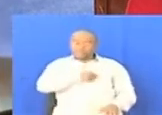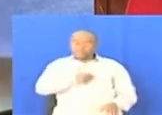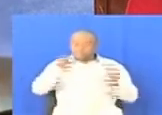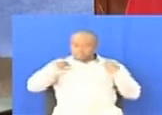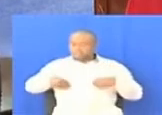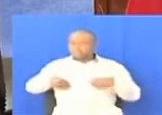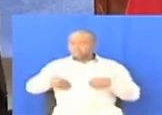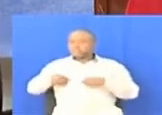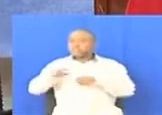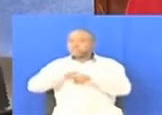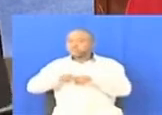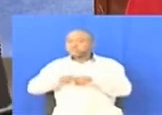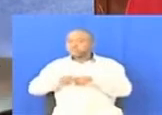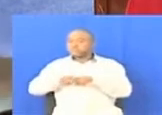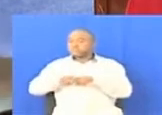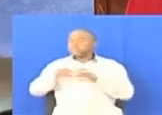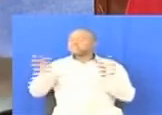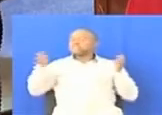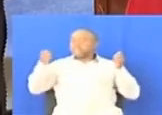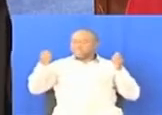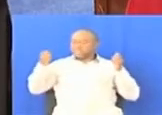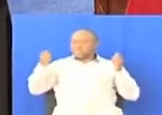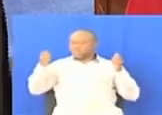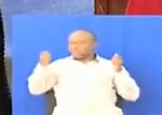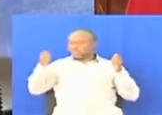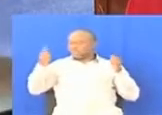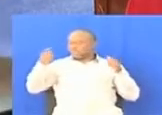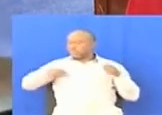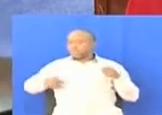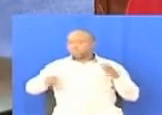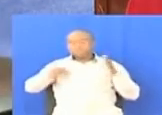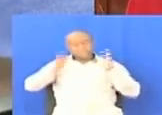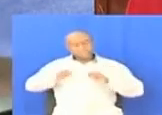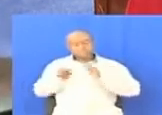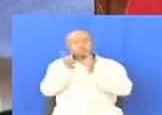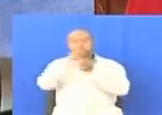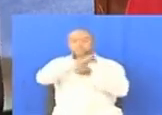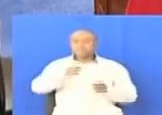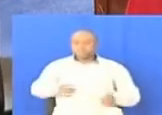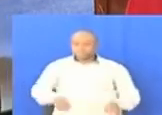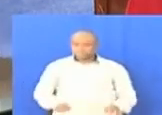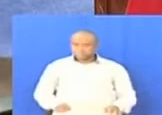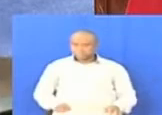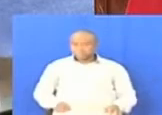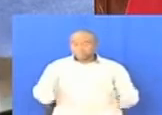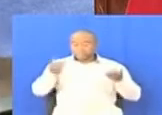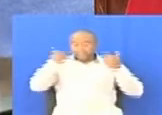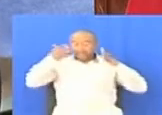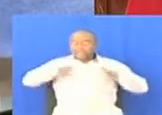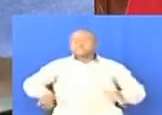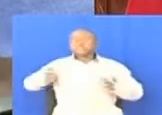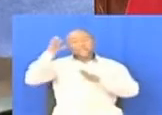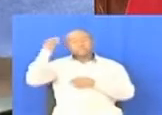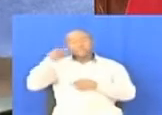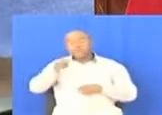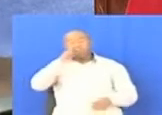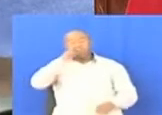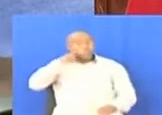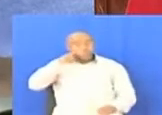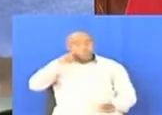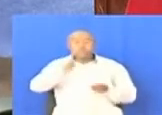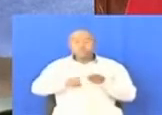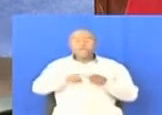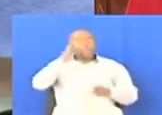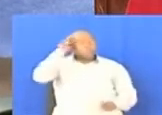nguo nyeusi. Kwenye sherehe tunavaa nguo nyeupe. Ifike mahala Mheshimiwa Speaker tubadilike. Mashera ya harusi yawe ya blue au